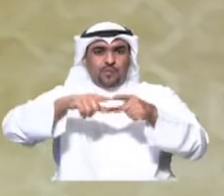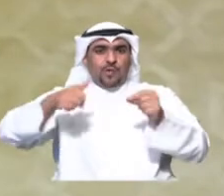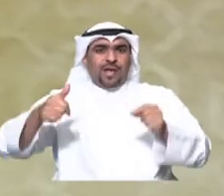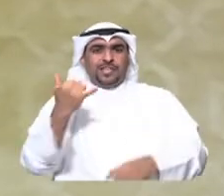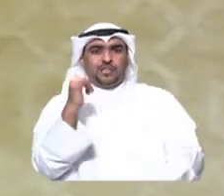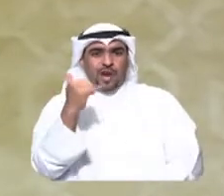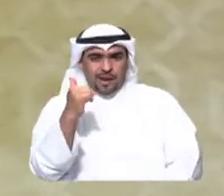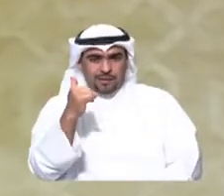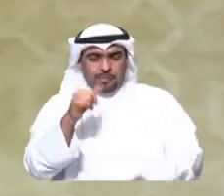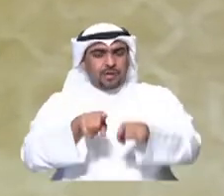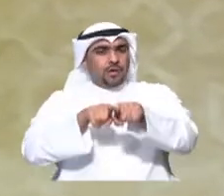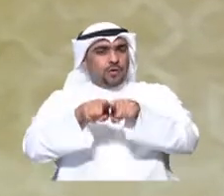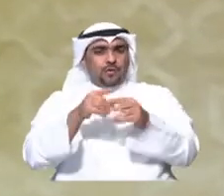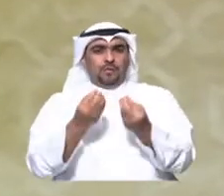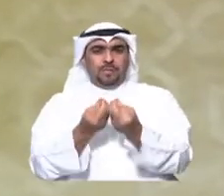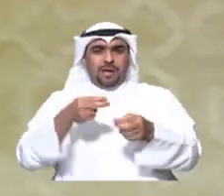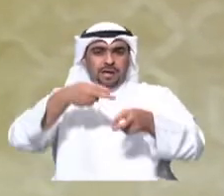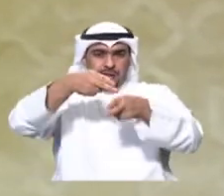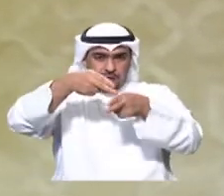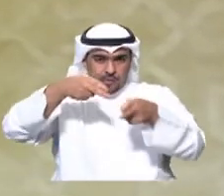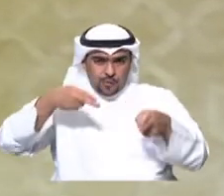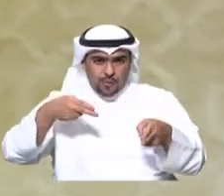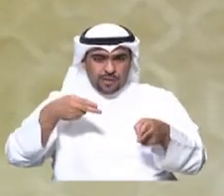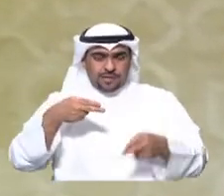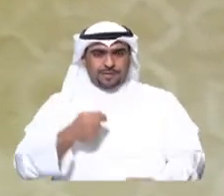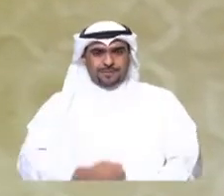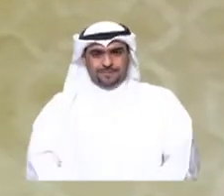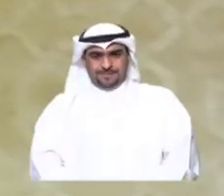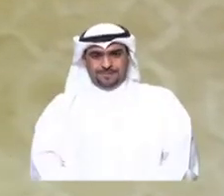وكافة الأمور المتعلقة من الأخوة